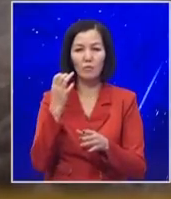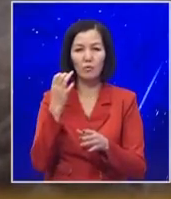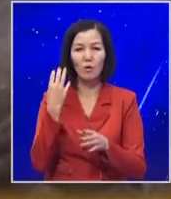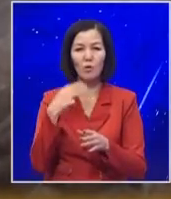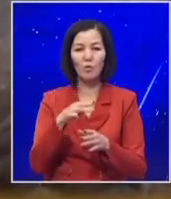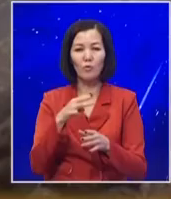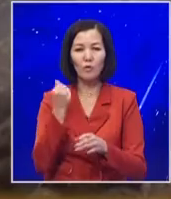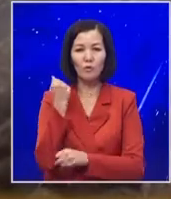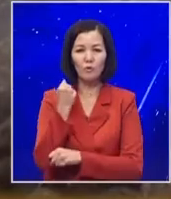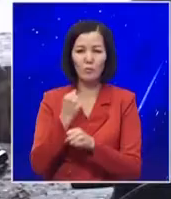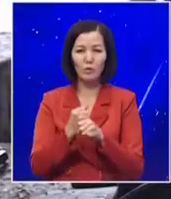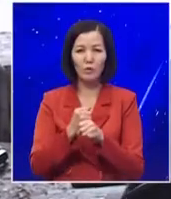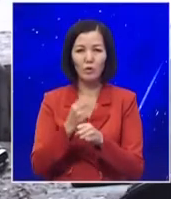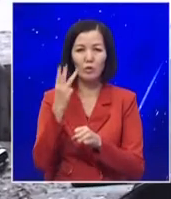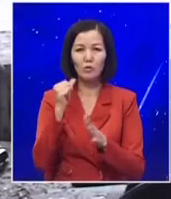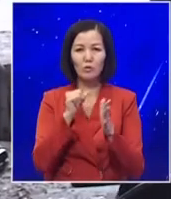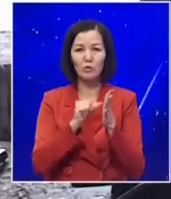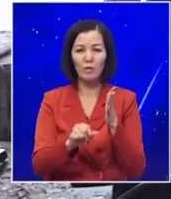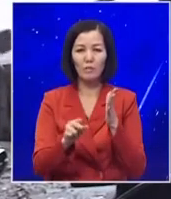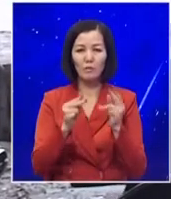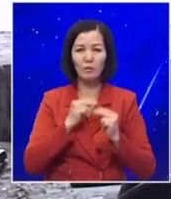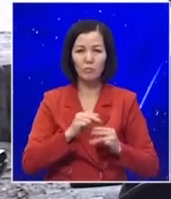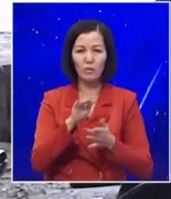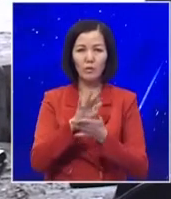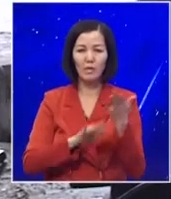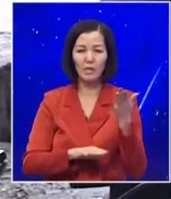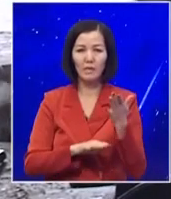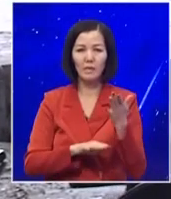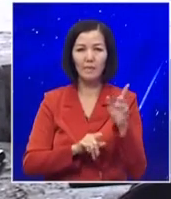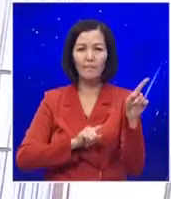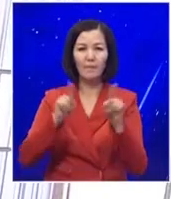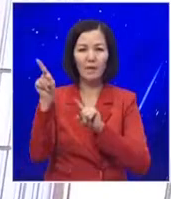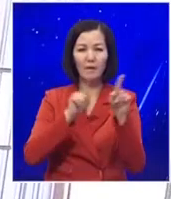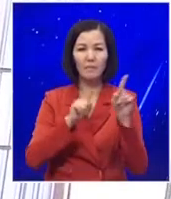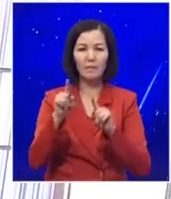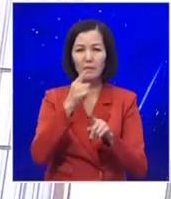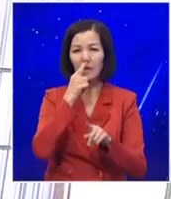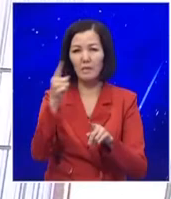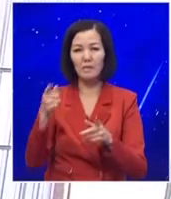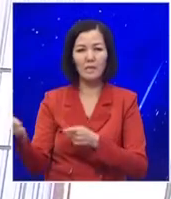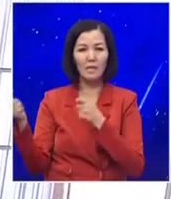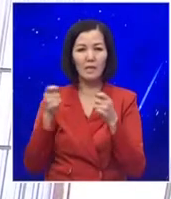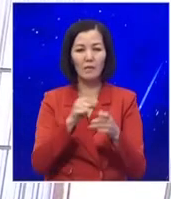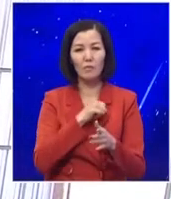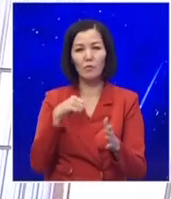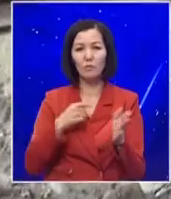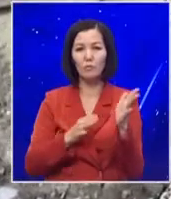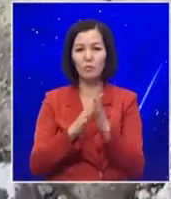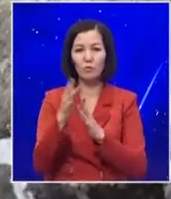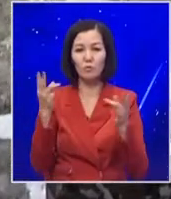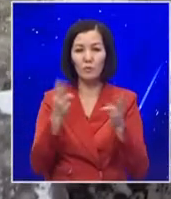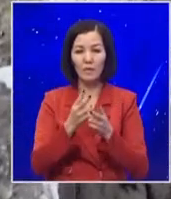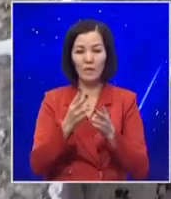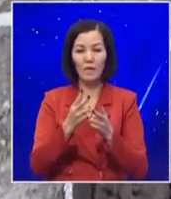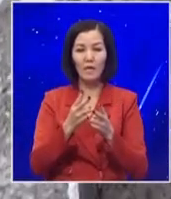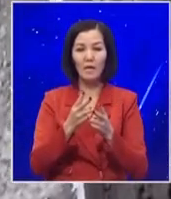қызметкердің 360-ы зауыттағы жұмысын жалғастырады. Қамысты алыстан тасымай, өзімізде неге өсірмеске дейтіндерде